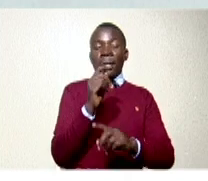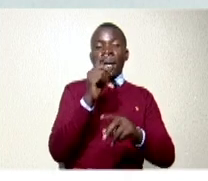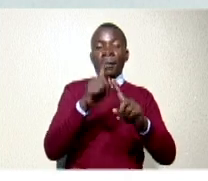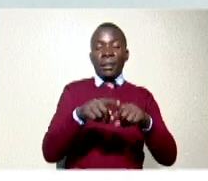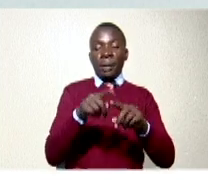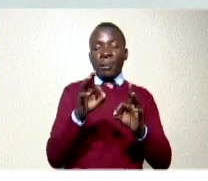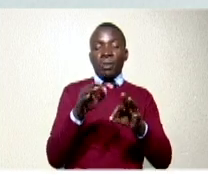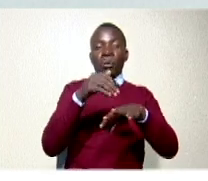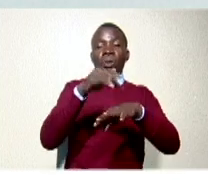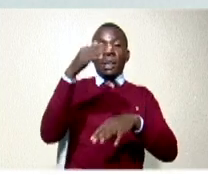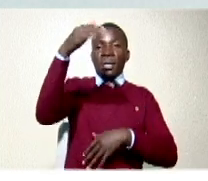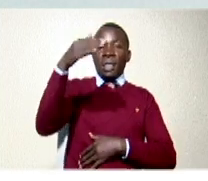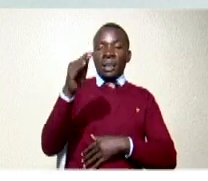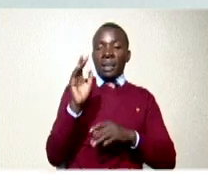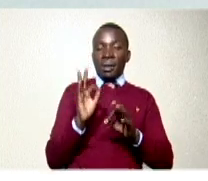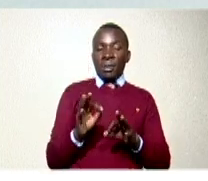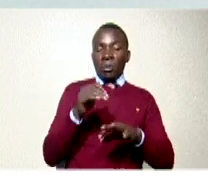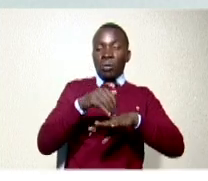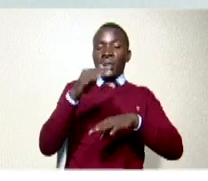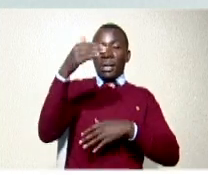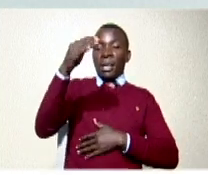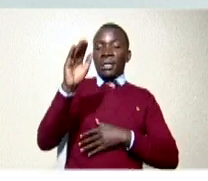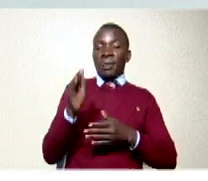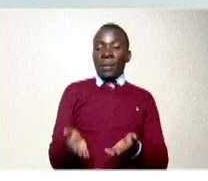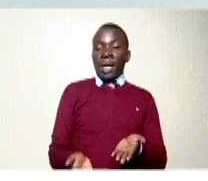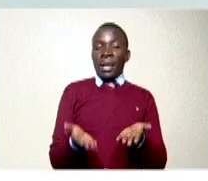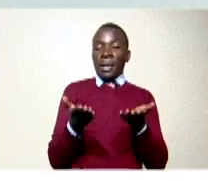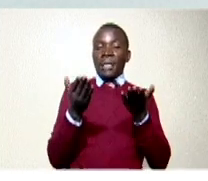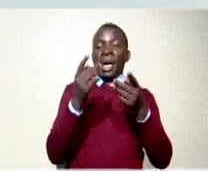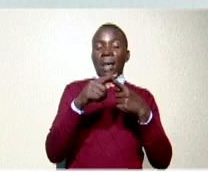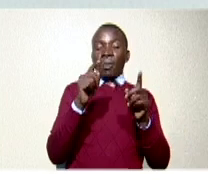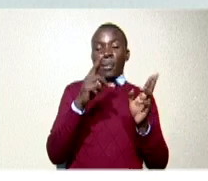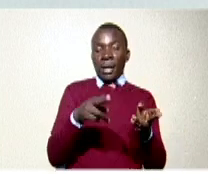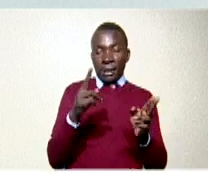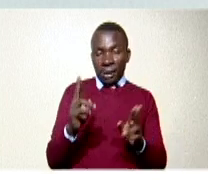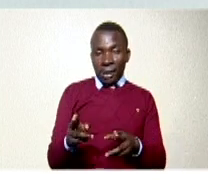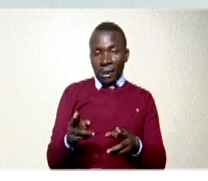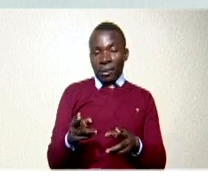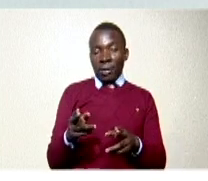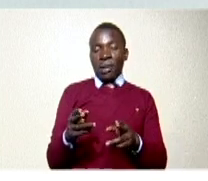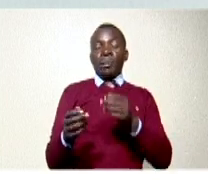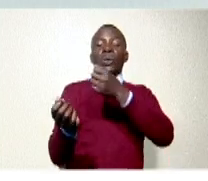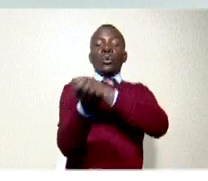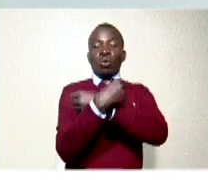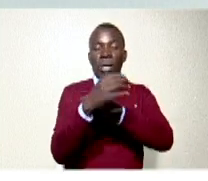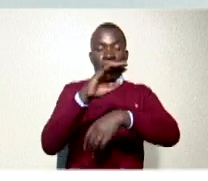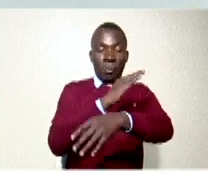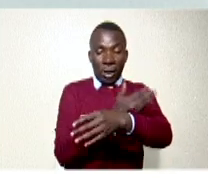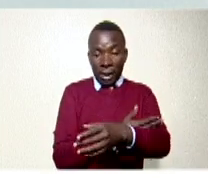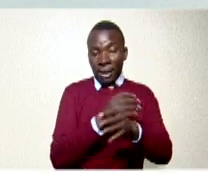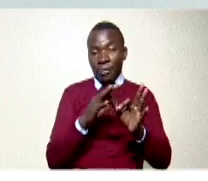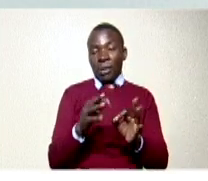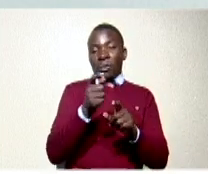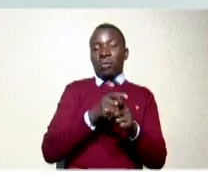Ibyo twohereza hanze rero byarazamutse, ariko byo birazamuka byari bisanzwe birusha imbaraga n'ibyo dukura hanze. So ikinyuranyo hagati